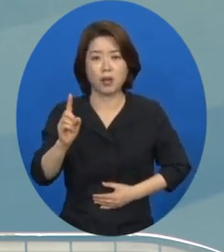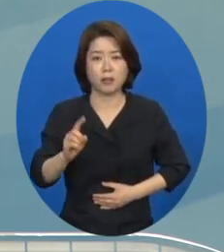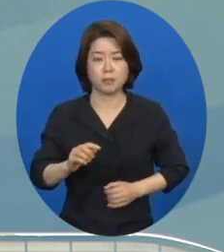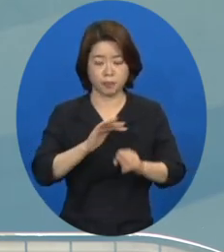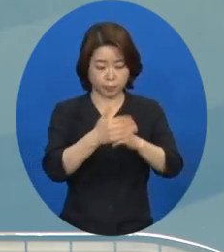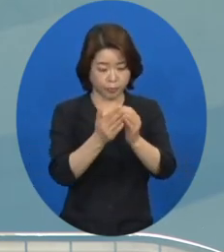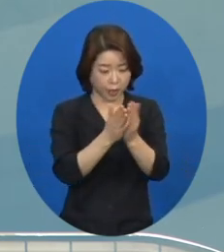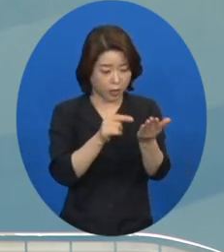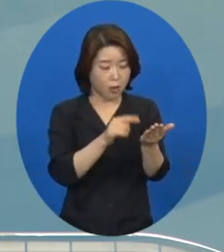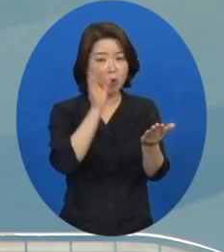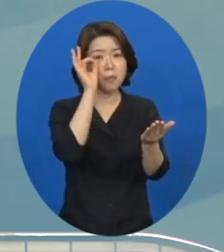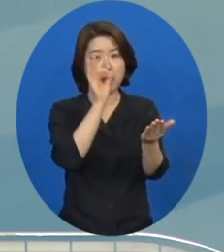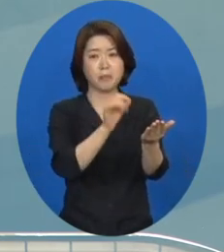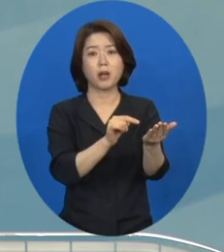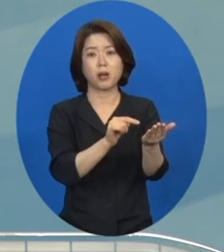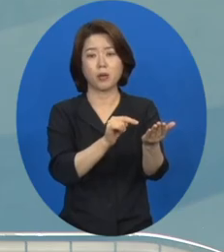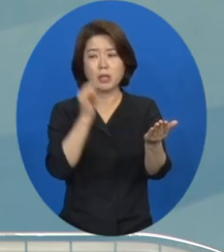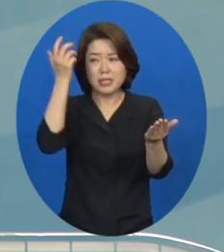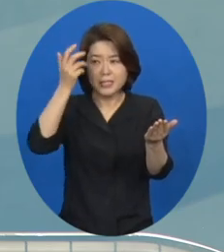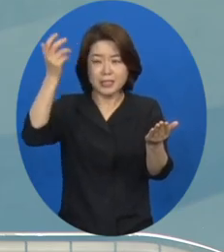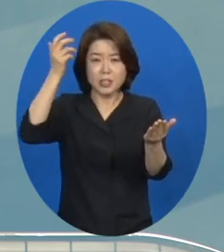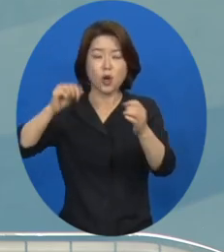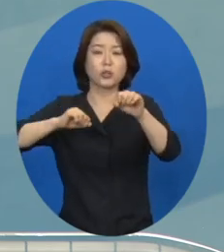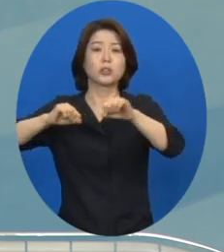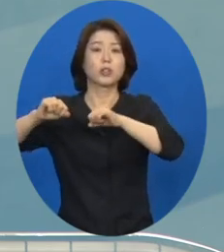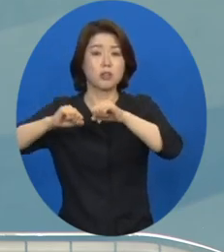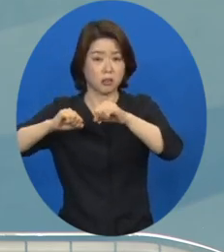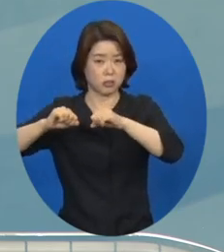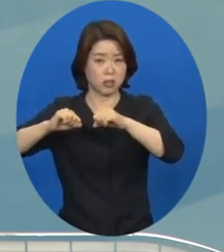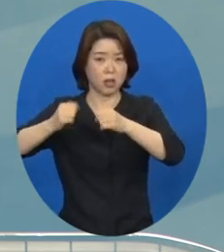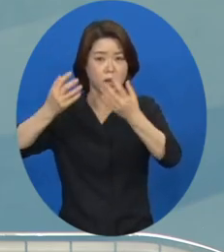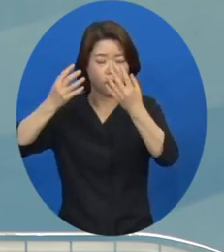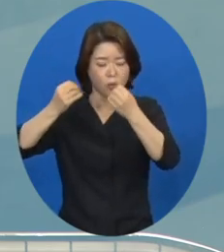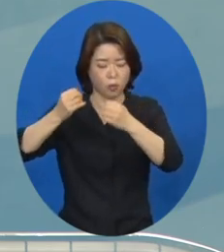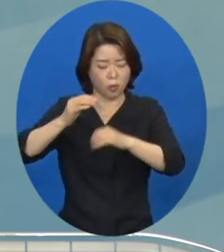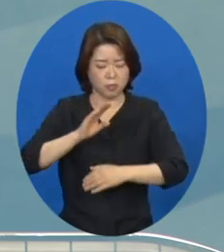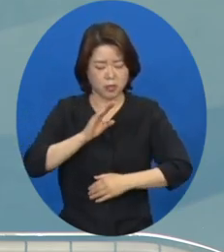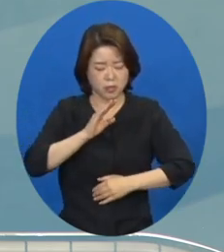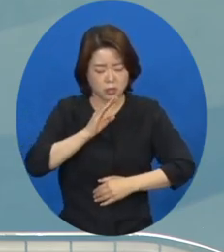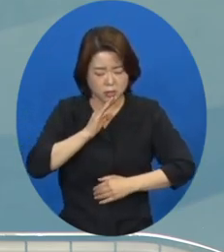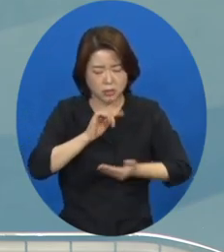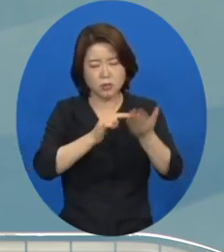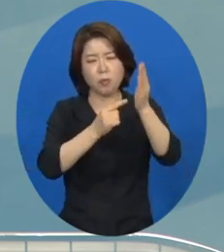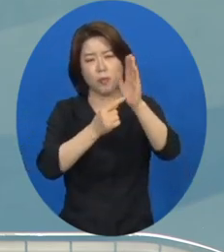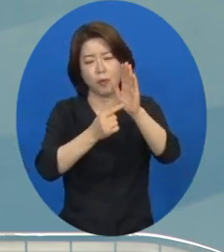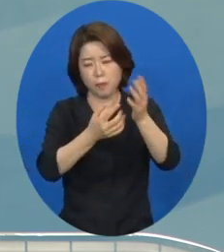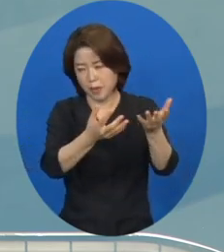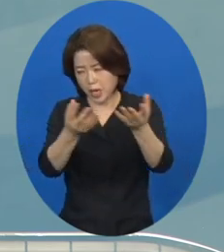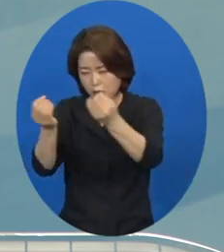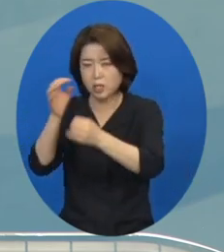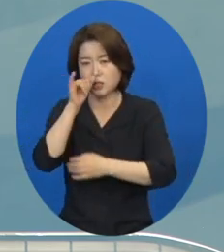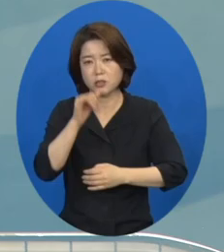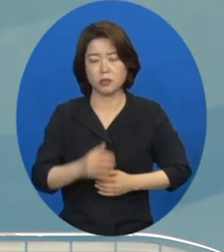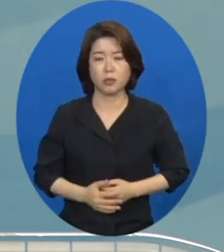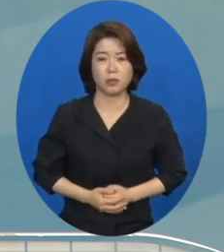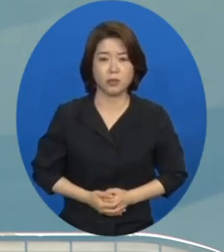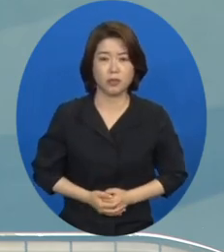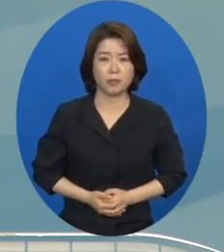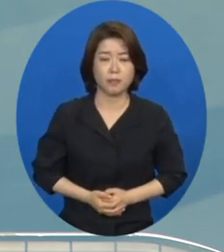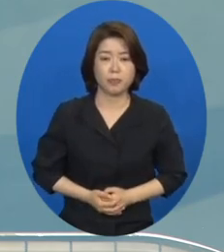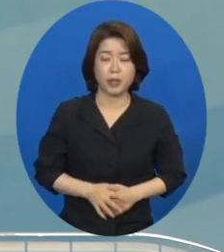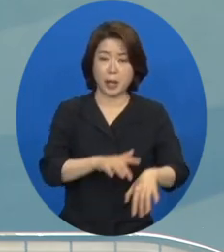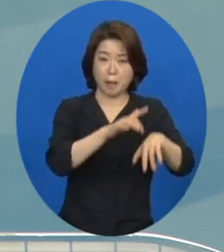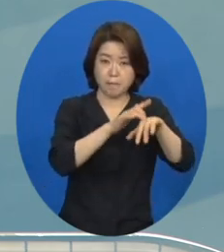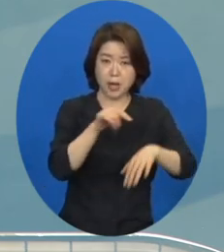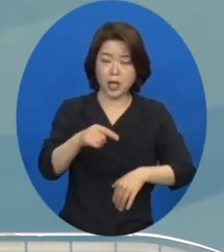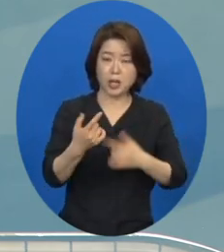성경을 가만히 보세요. 영적인 역사가 얼마나 실제하시냐 말이에요. 여러분, 마귀가